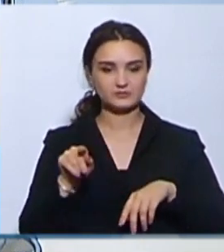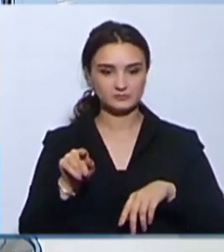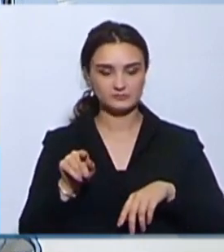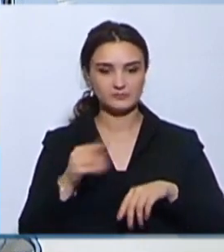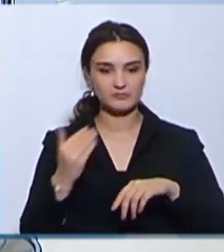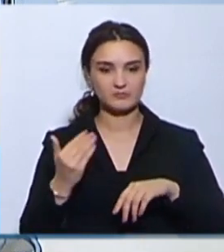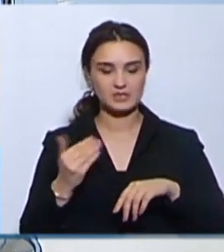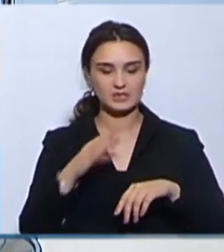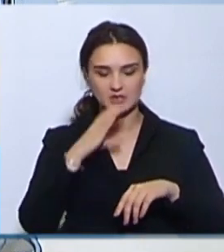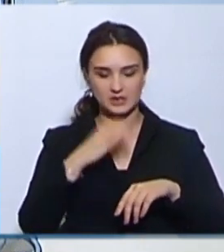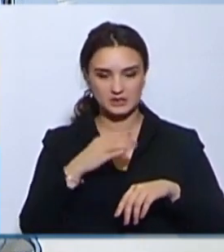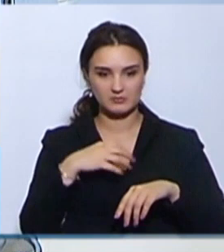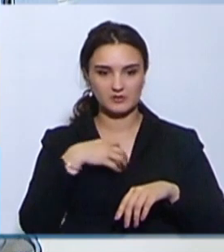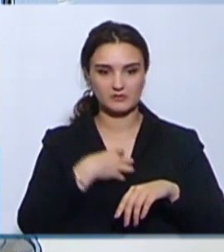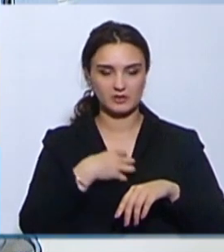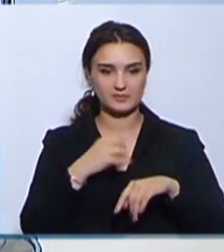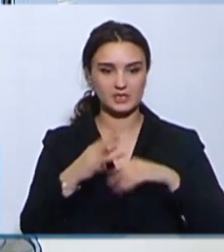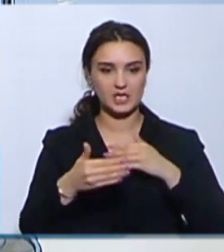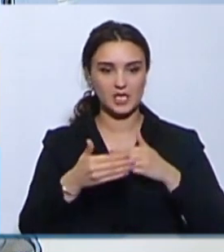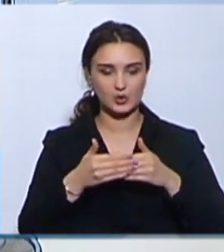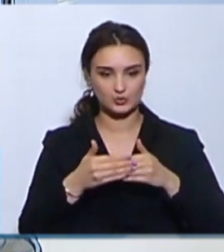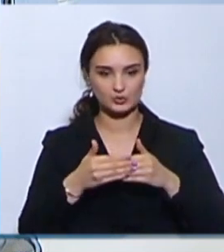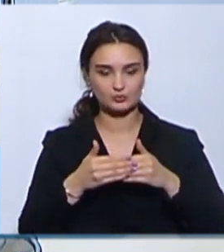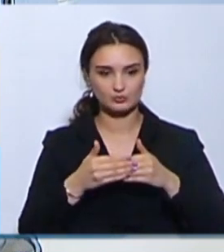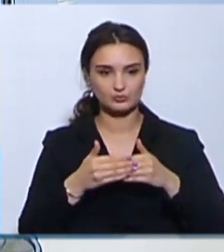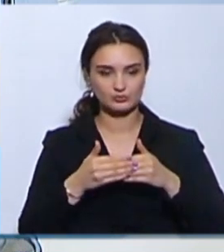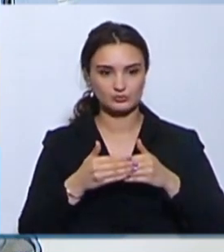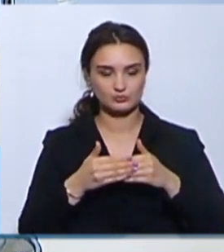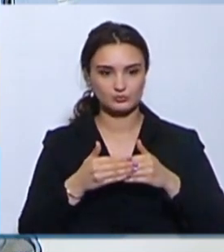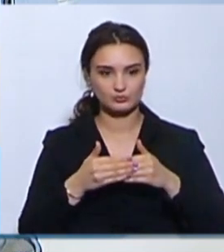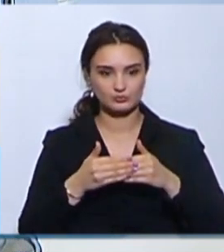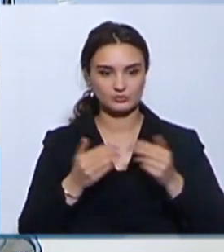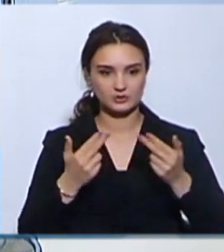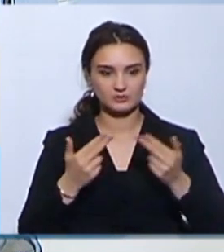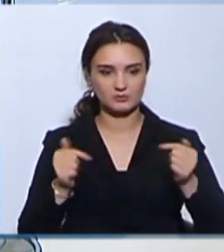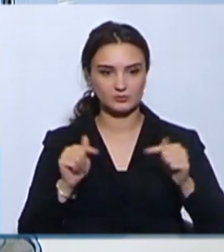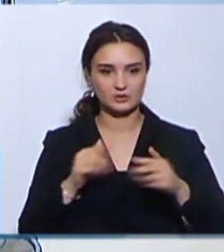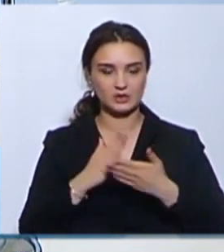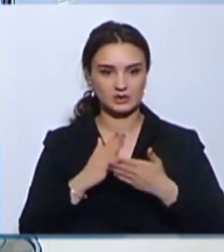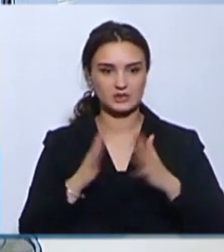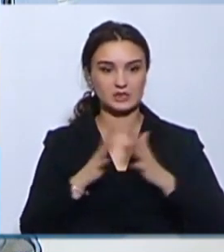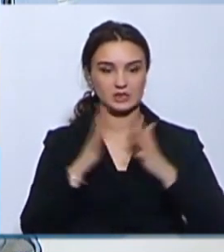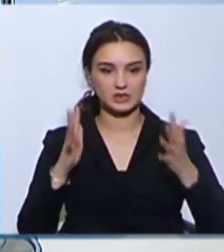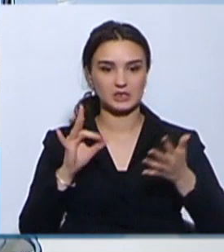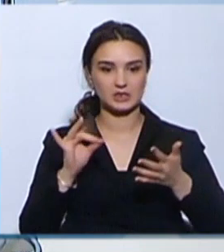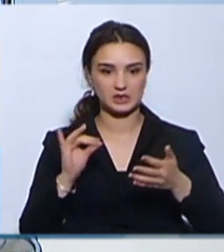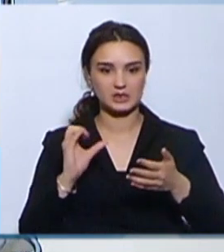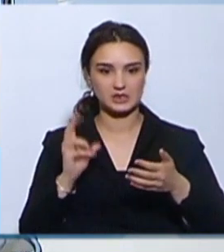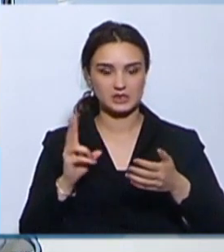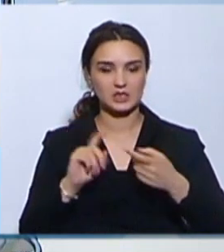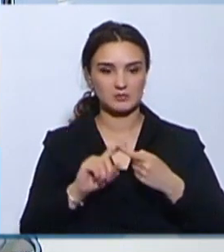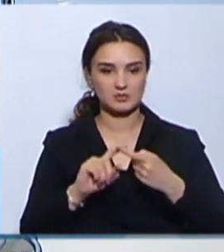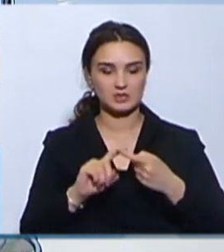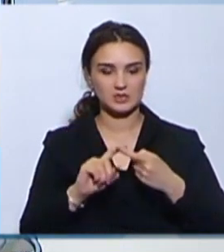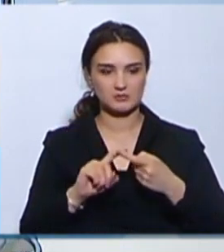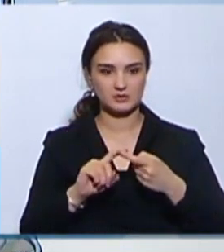მისი დაცემინების, ხველების ან ახლოს ყოფნის შემთხვევაში, რა თქმა უნდა, არის დიდი რისკი